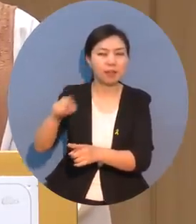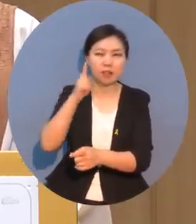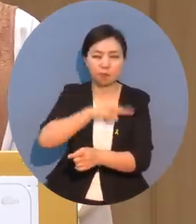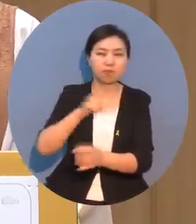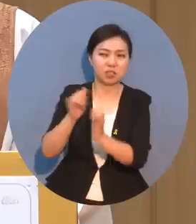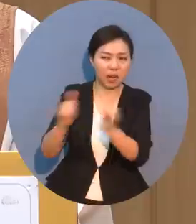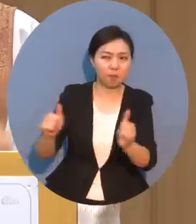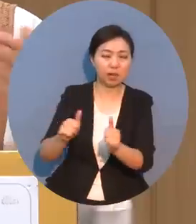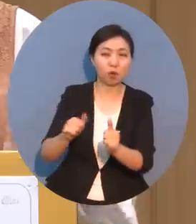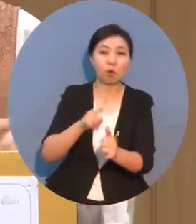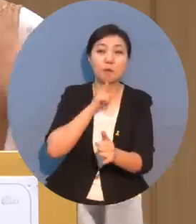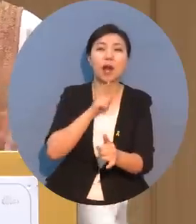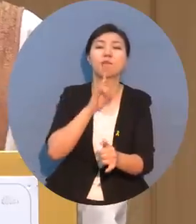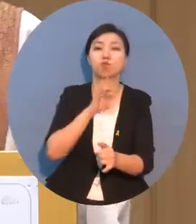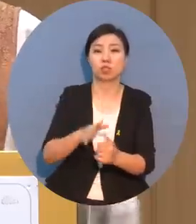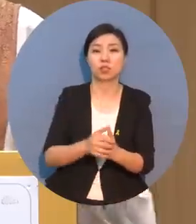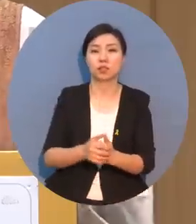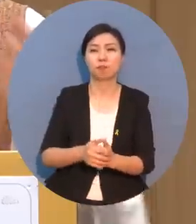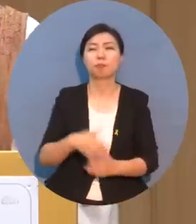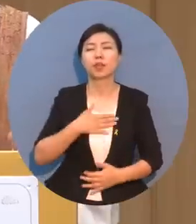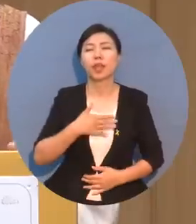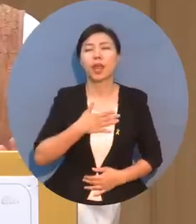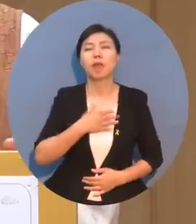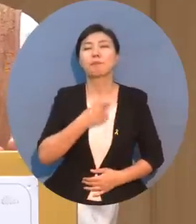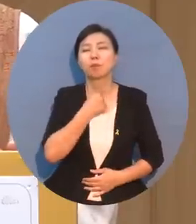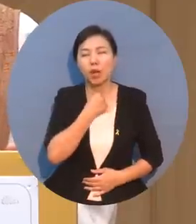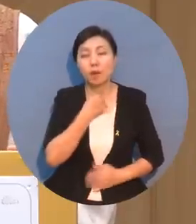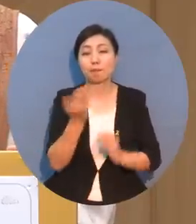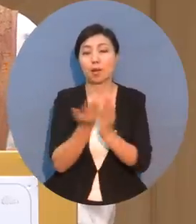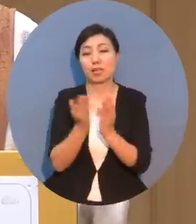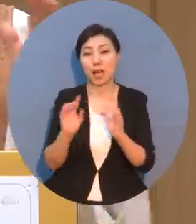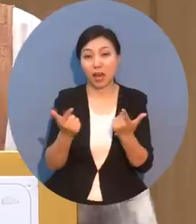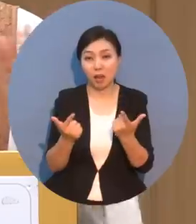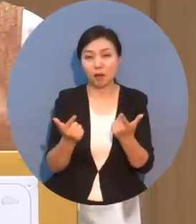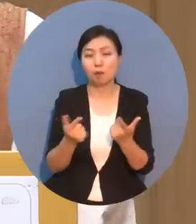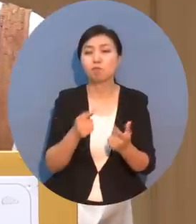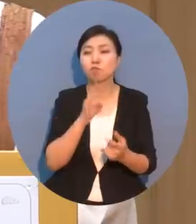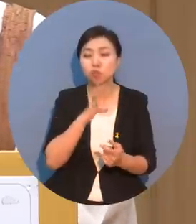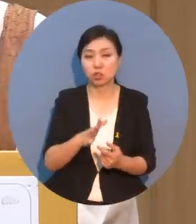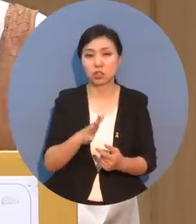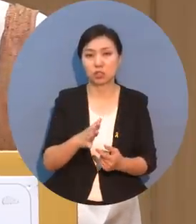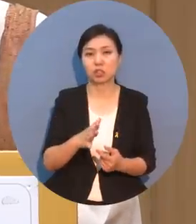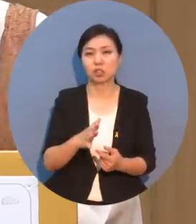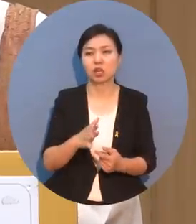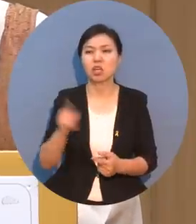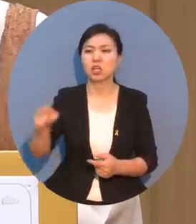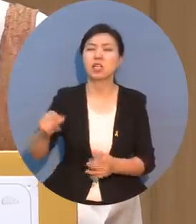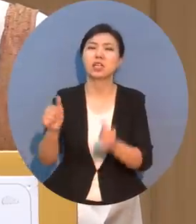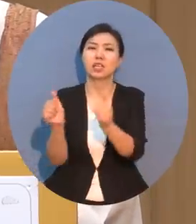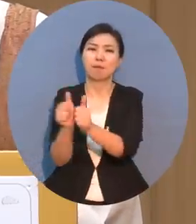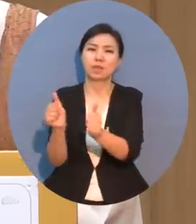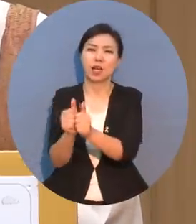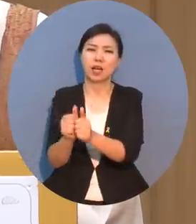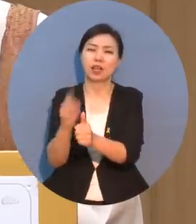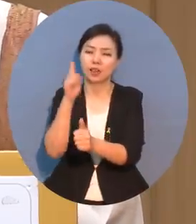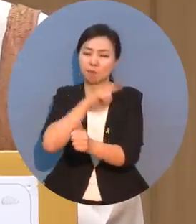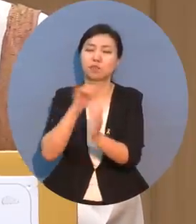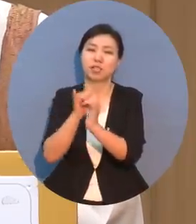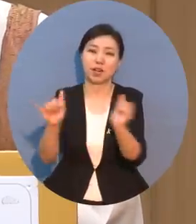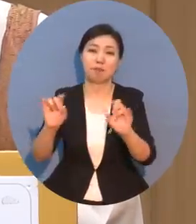주장하고 같은 거예요. 나한테 내 요구에 안 맞다. 이래야지. 이 사람이 나쁜 사람이 아니에요.